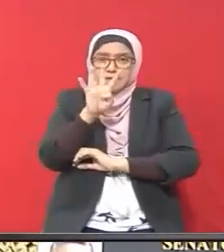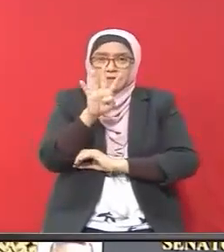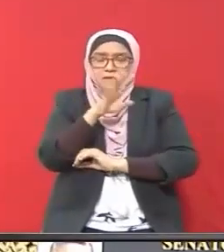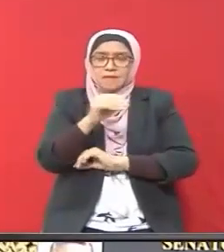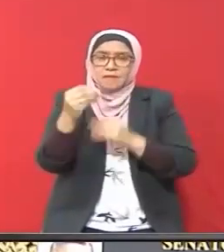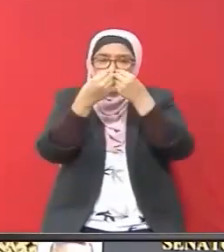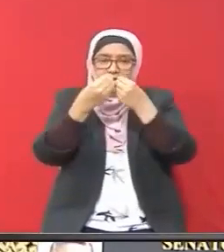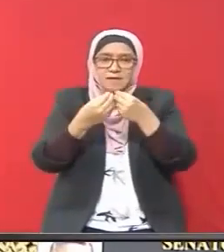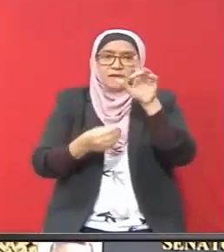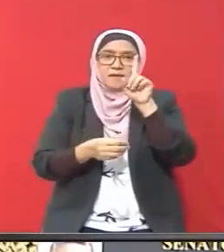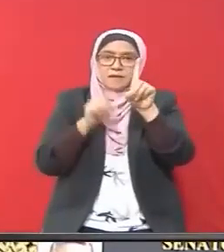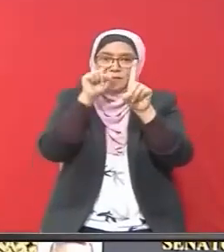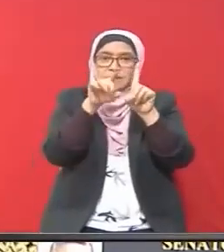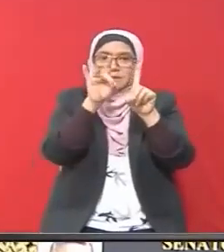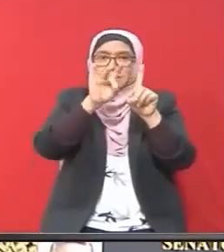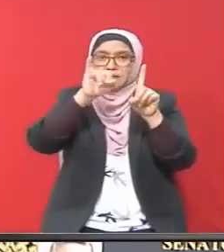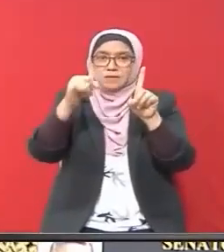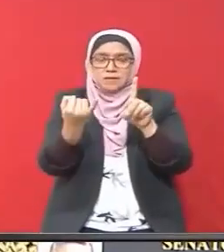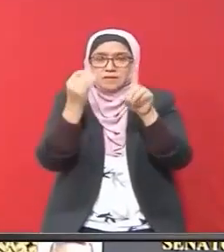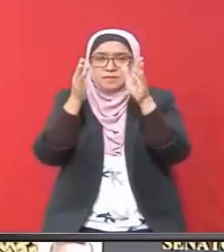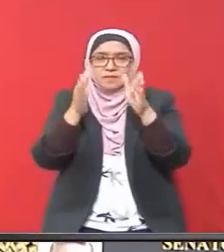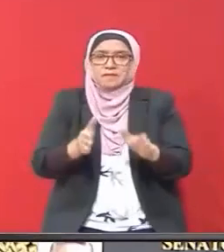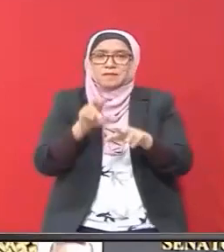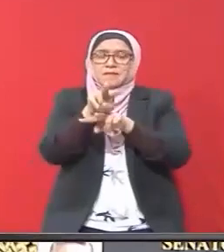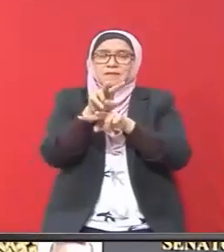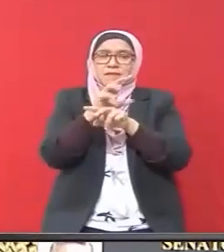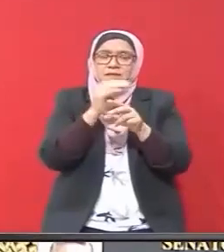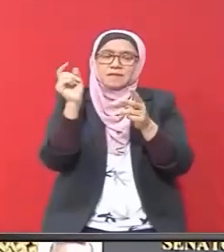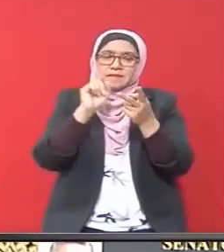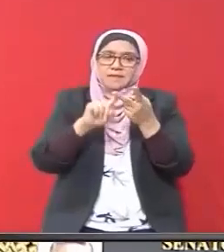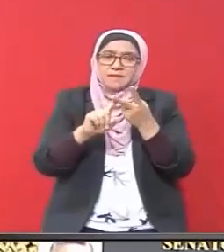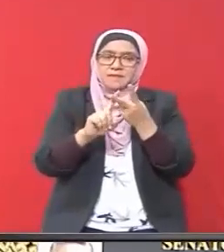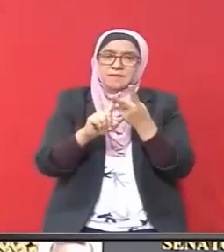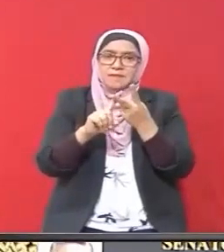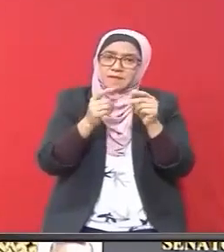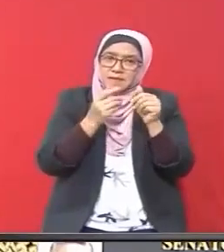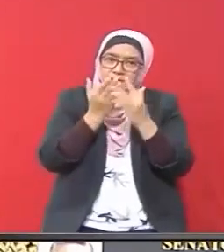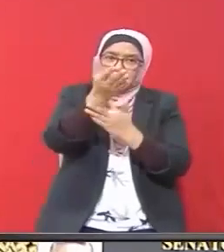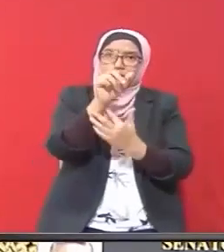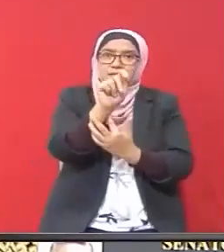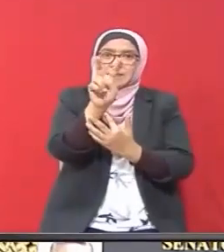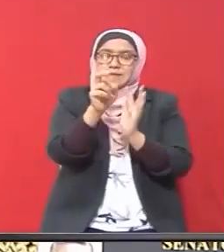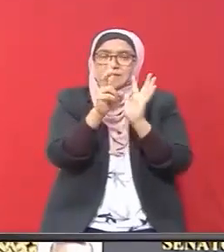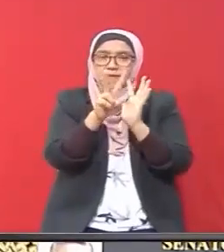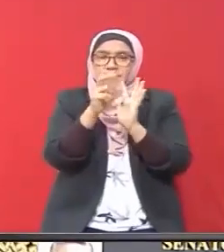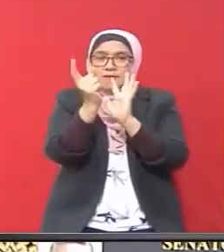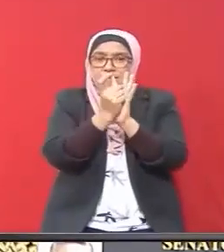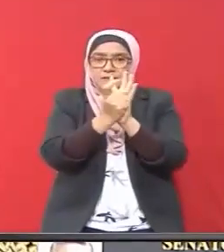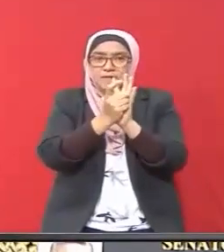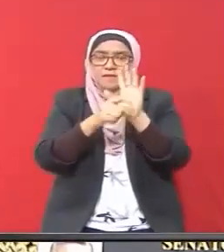18 juta tontonan manakala jumlah tontonan di saluran tv Astro mulai 4me